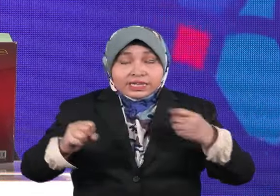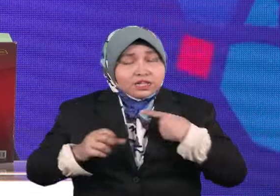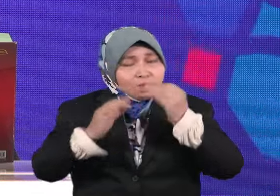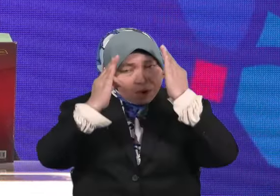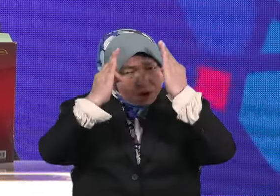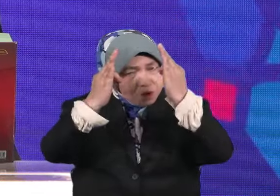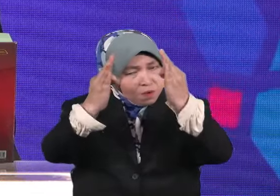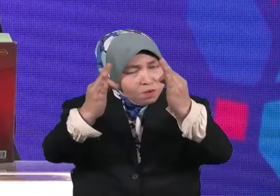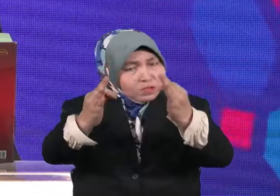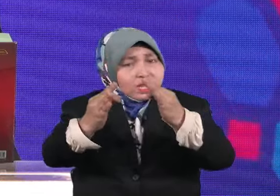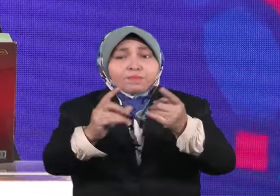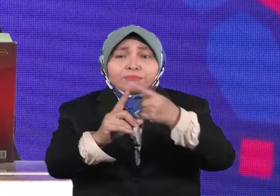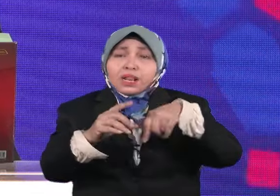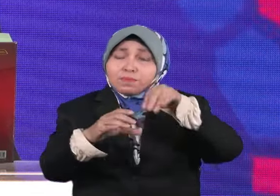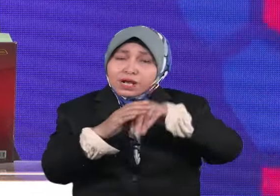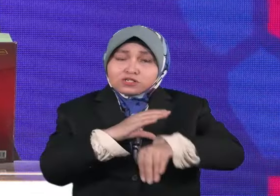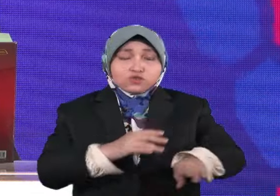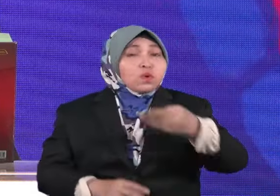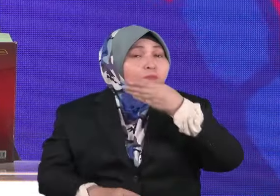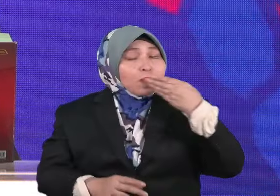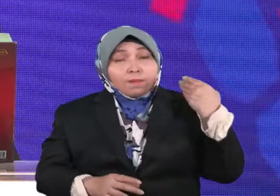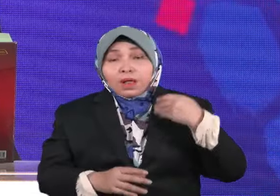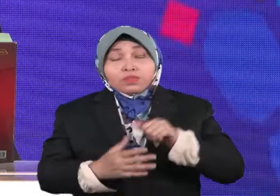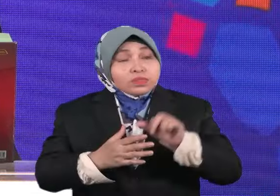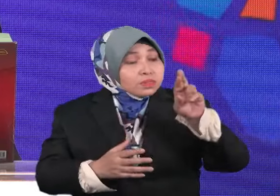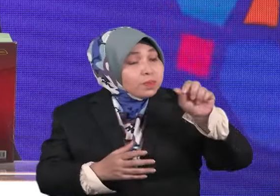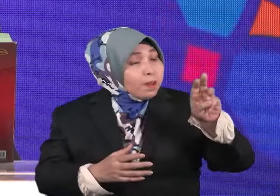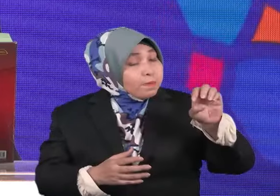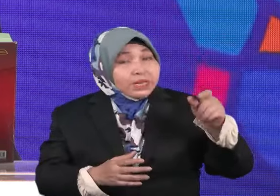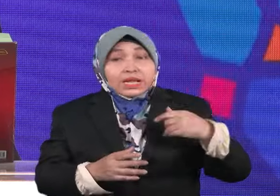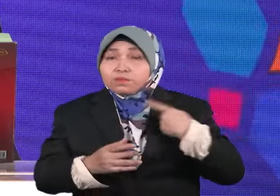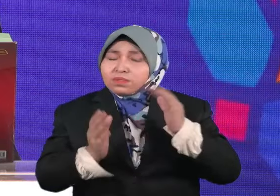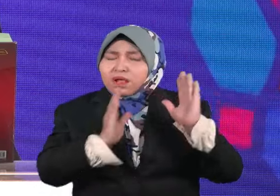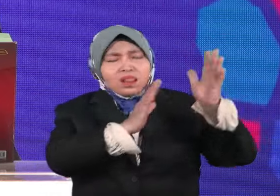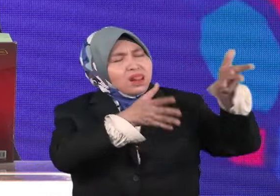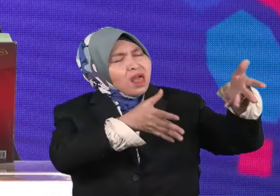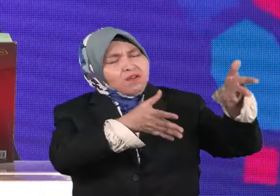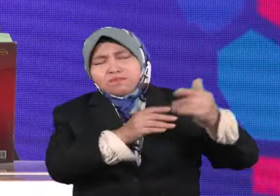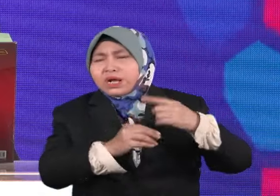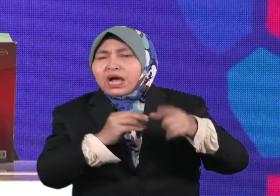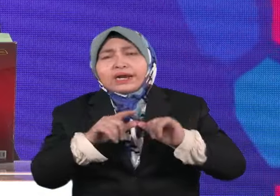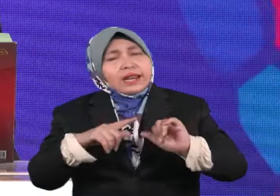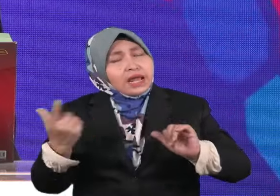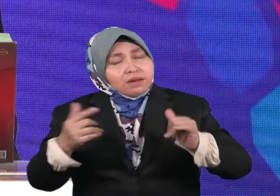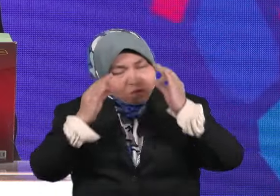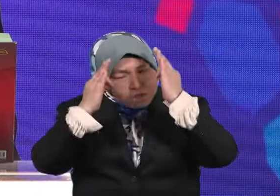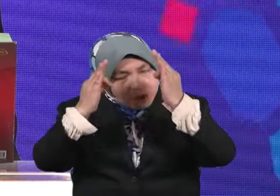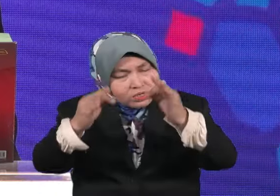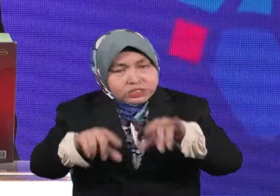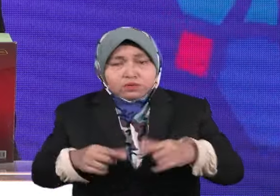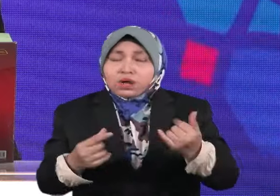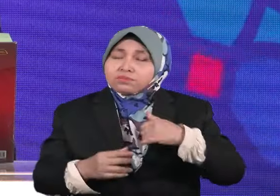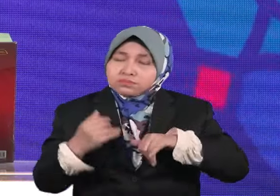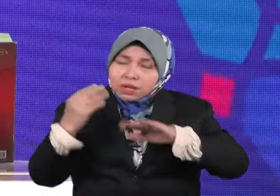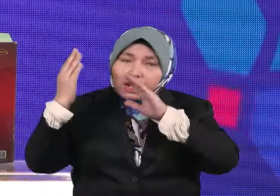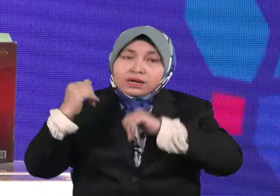fokus bila masuk Ramadan. Kita boleh tinggalkan perkara yang lain untuk kita fokus dengan Al-Quran. Mudah-mudahan